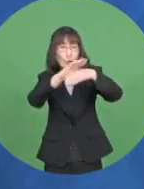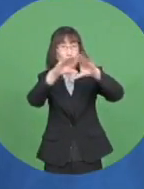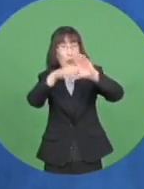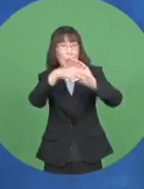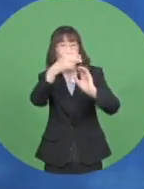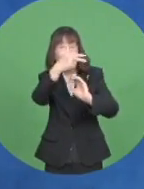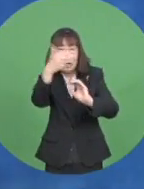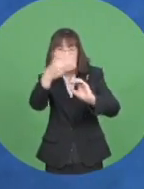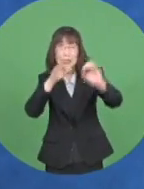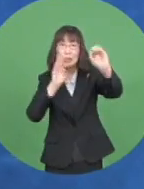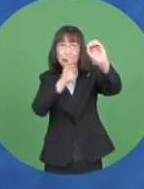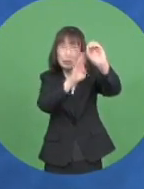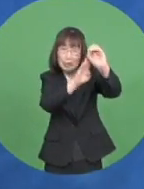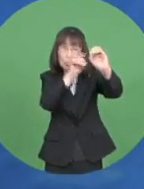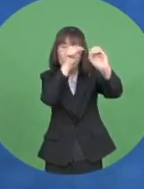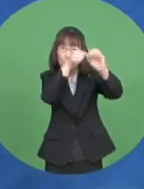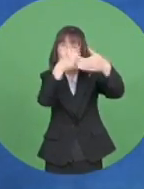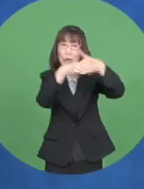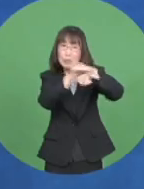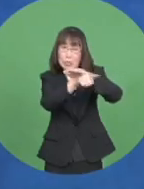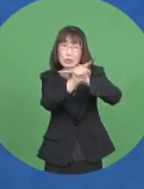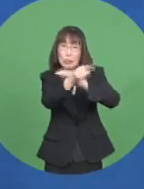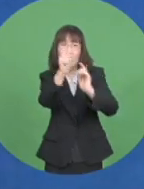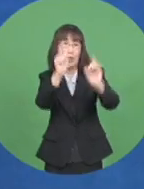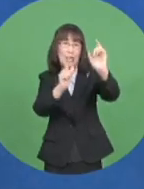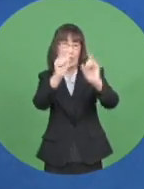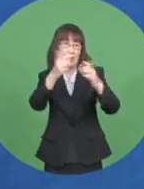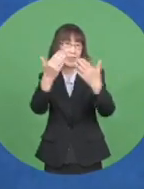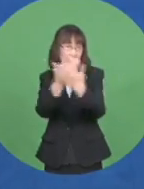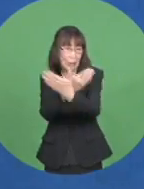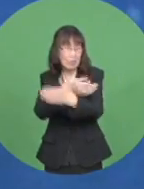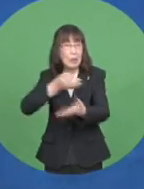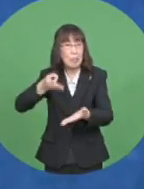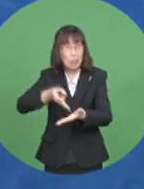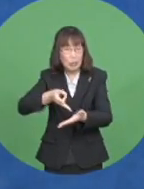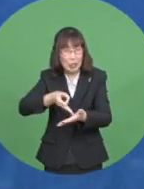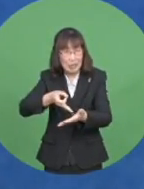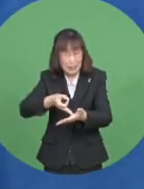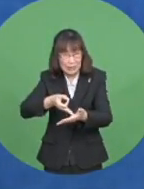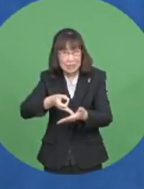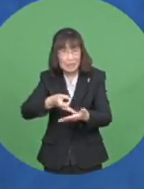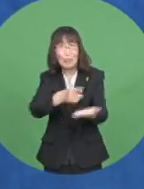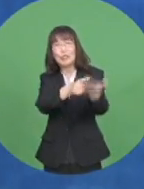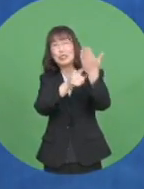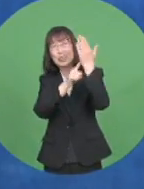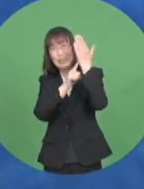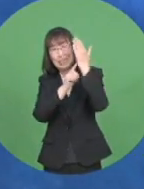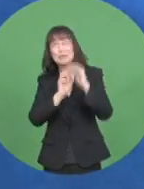、文字が意味するものが形となり物語を紡ぎ出します。